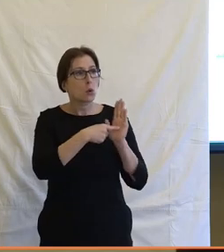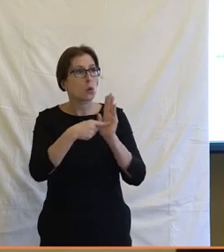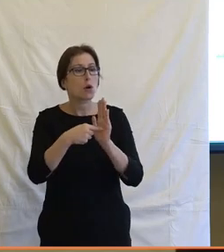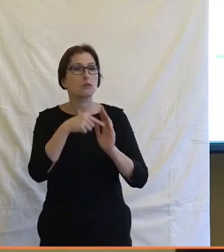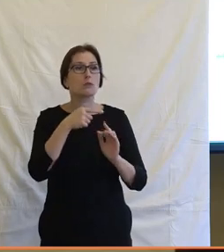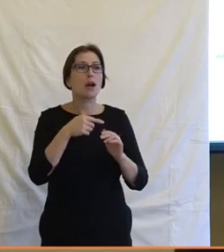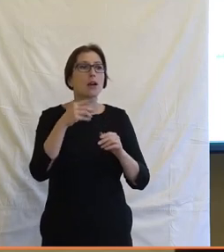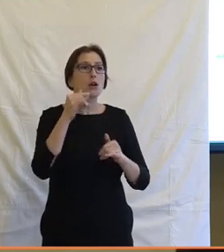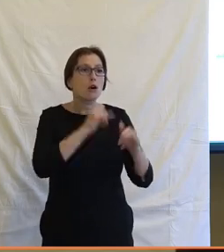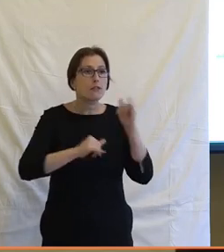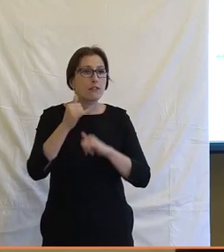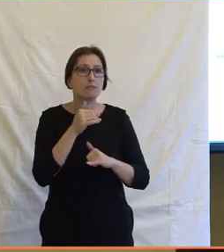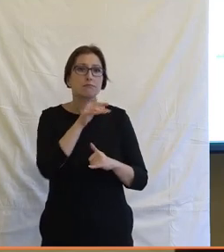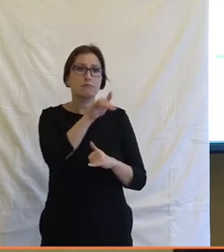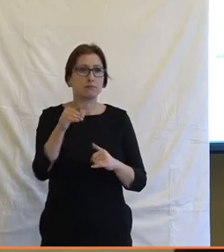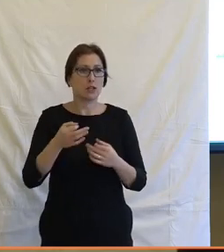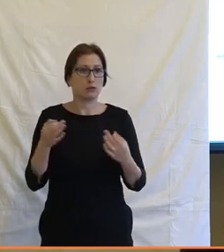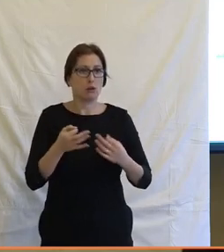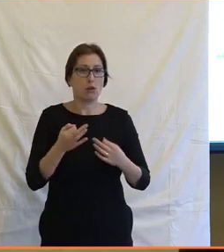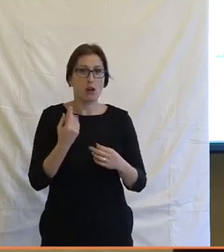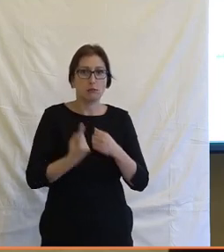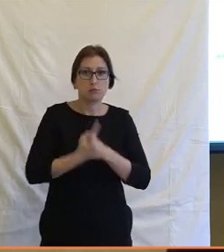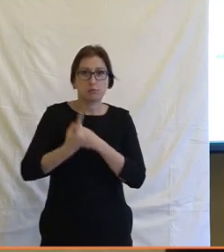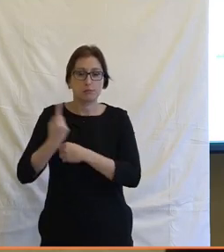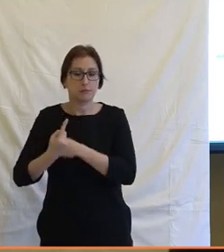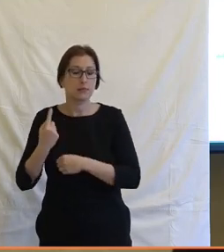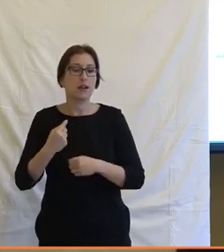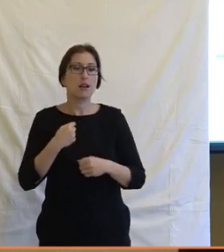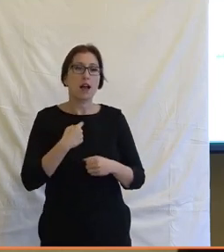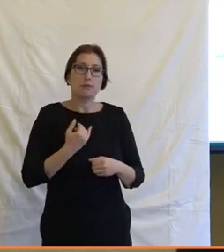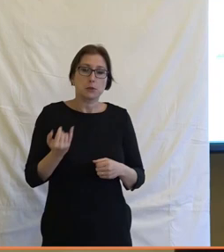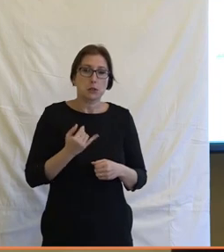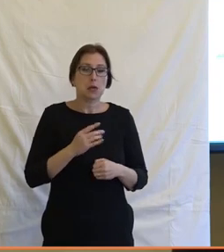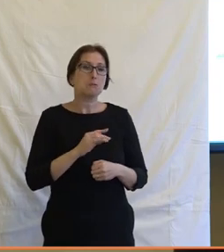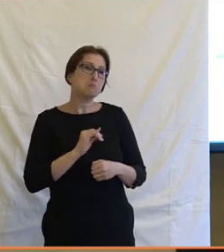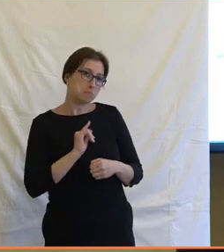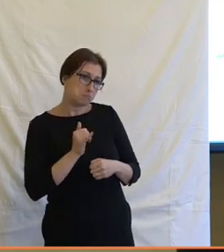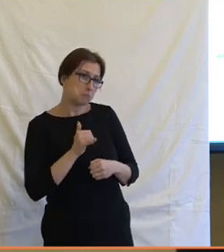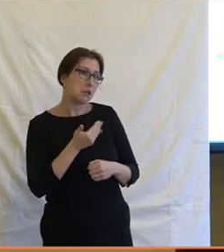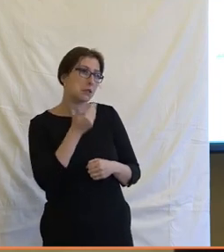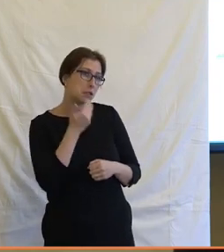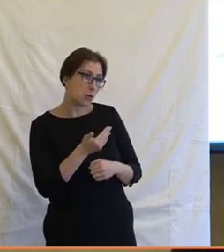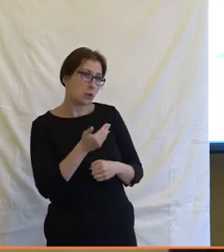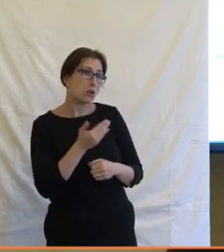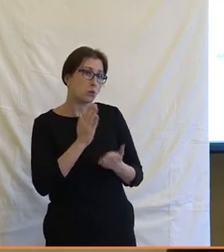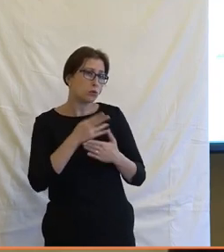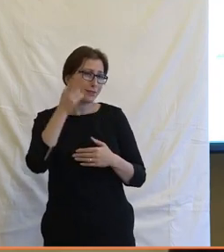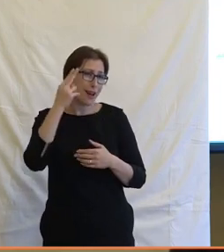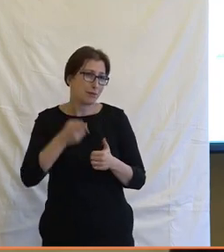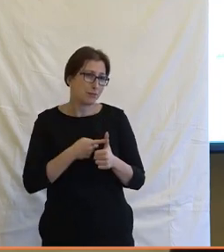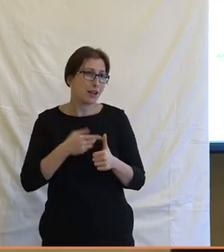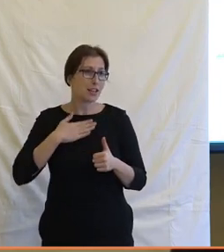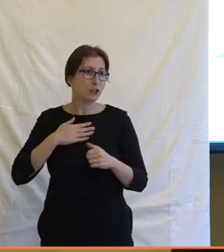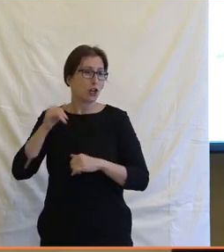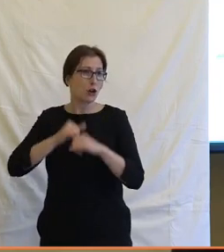jako mají na té konferenci za nejrůznější vychytávky, tak jsem mu vždycky jako pokýval, poděkoval a řekl jsem mu, že už to znám, že na